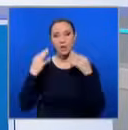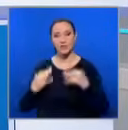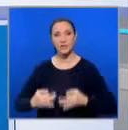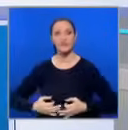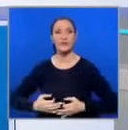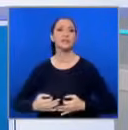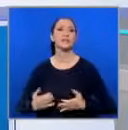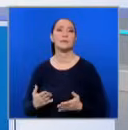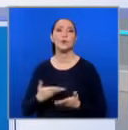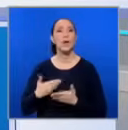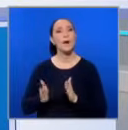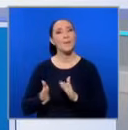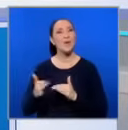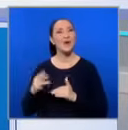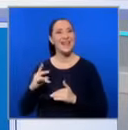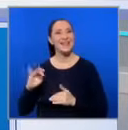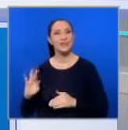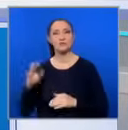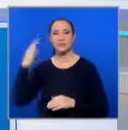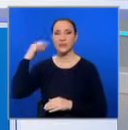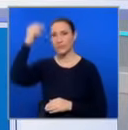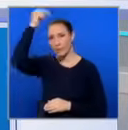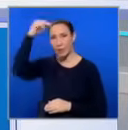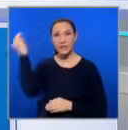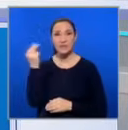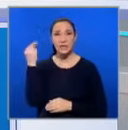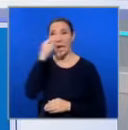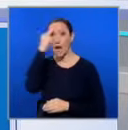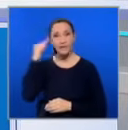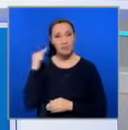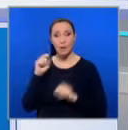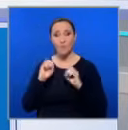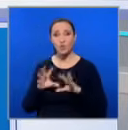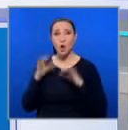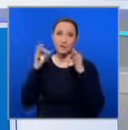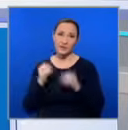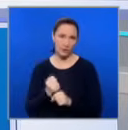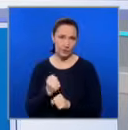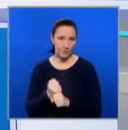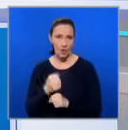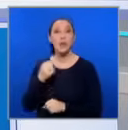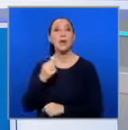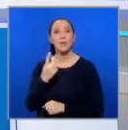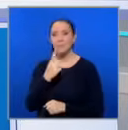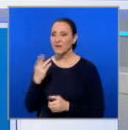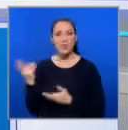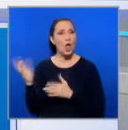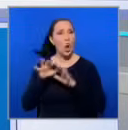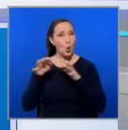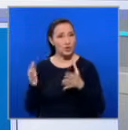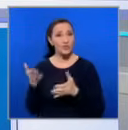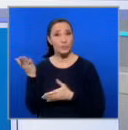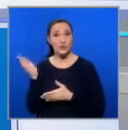край Ниш президентите на България, Сърбия и Азербайджан я пуснаха официално в експлоатация. Първите количества по нея ще